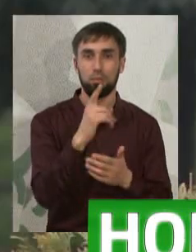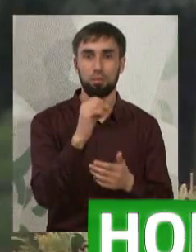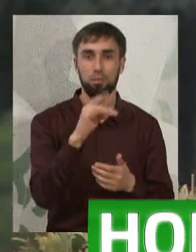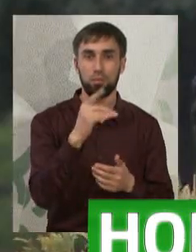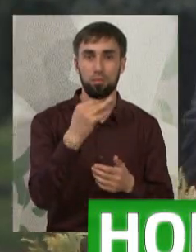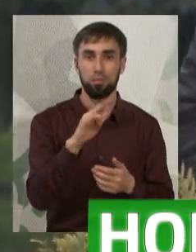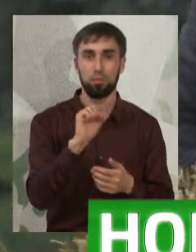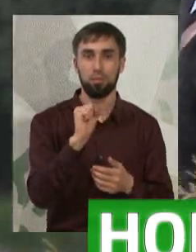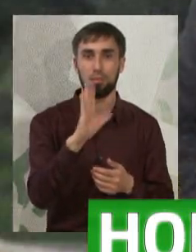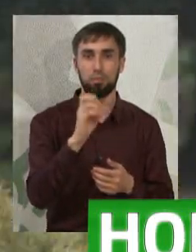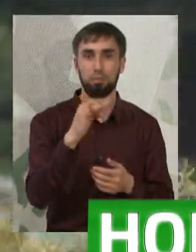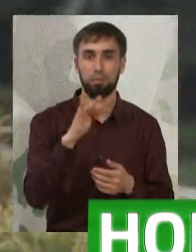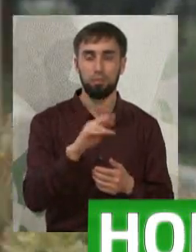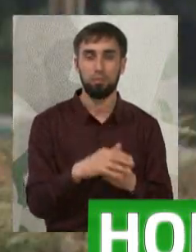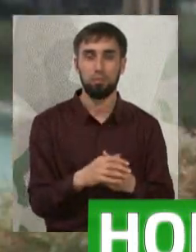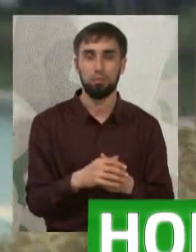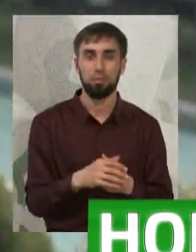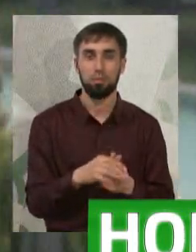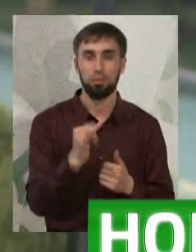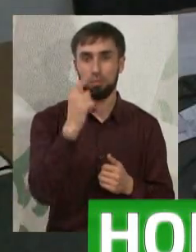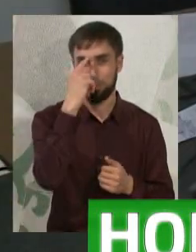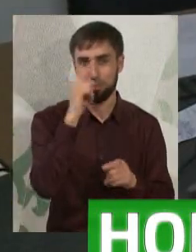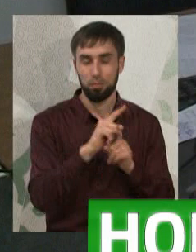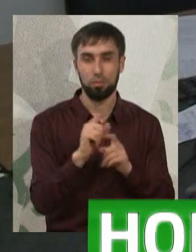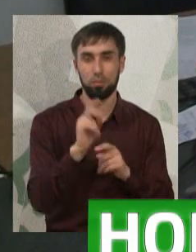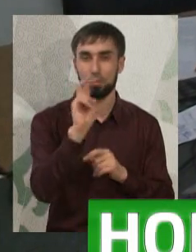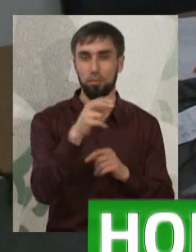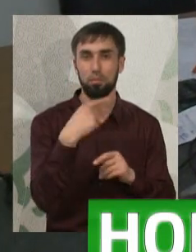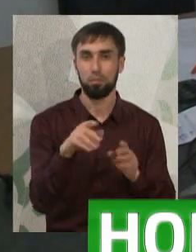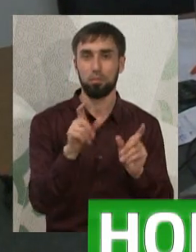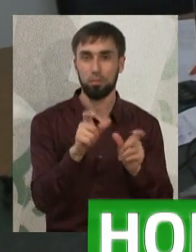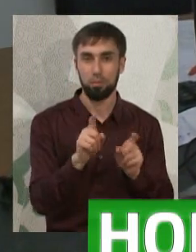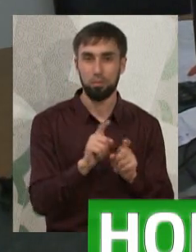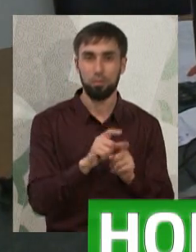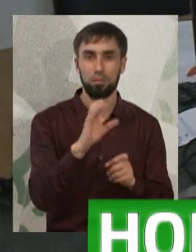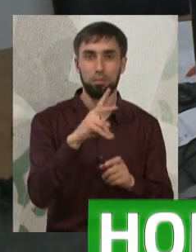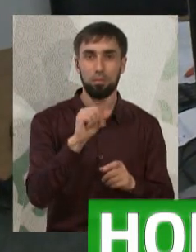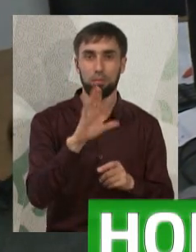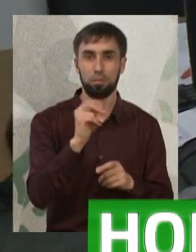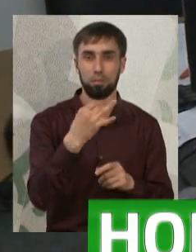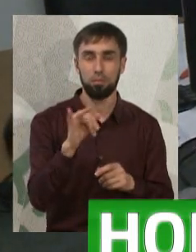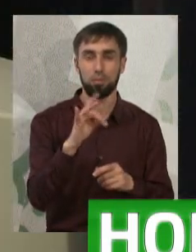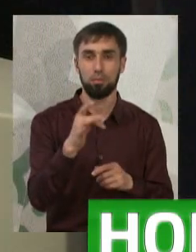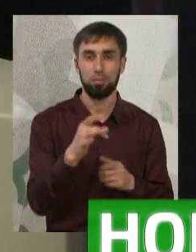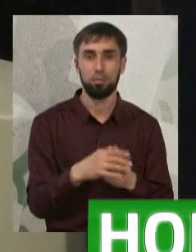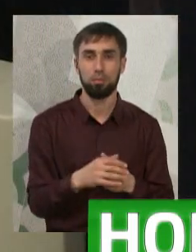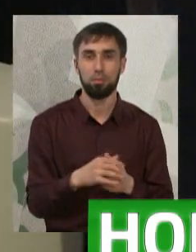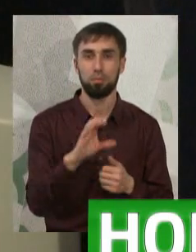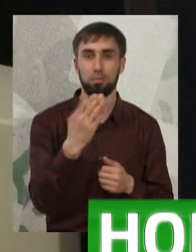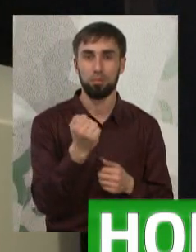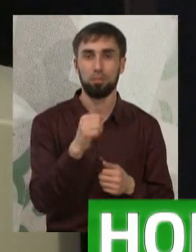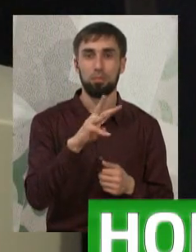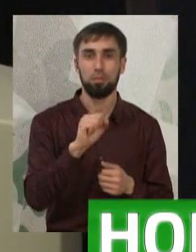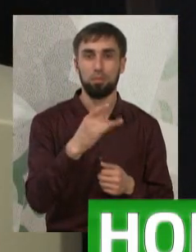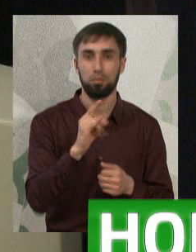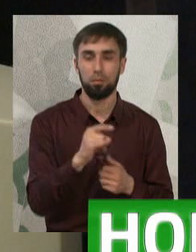С 13 марта аннулированы визы в Индию. Введен запрет на территорию Словацкой Республики, США, Мальты. Ограничения действуют